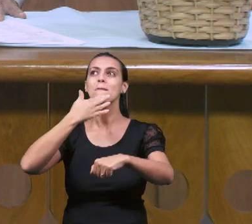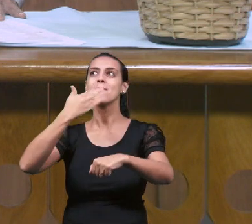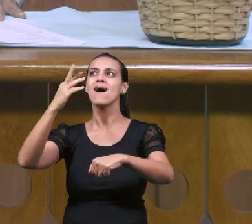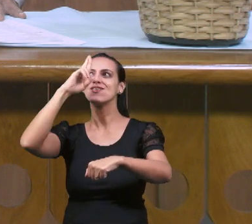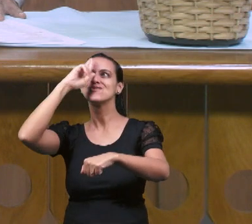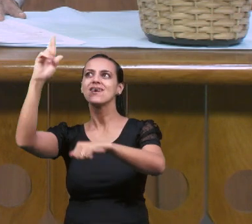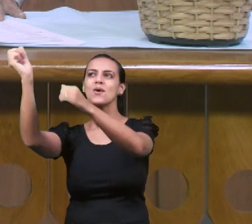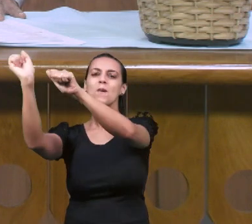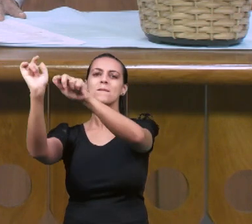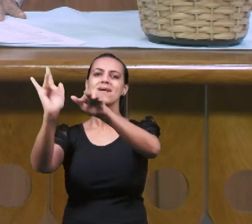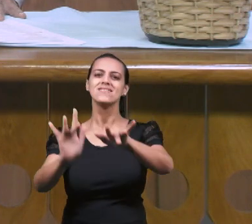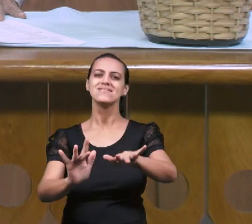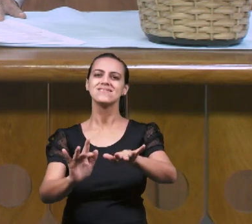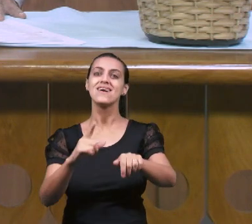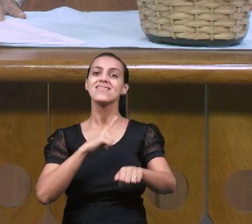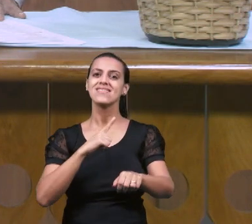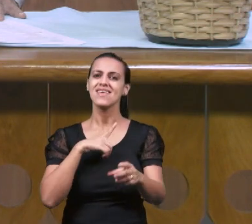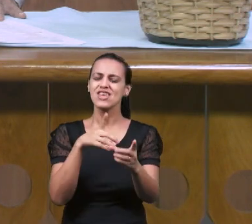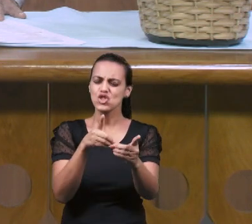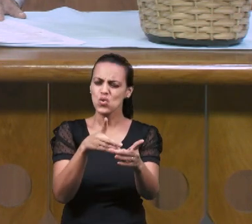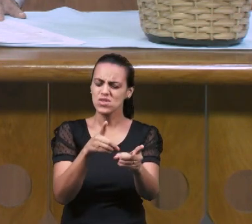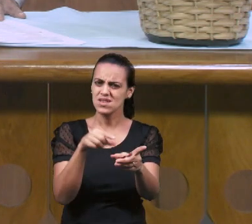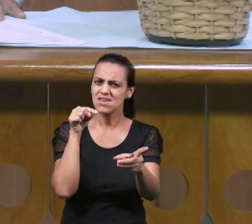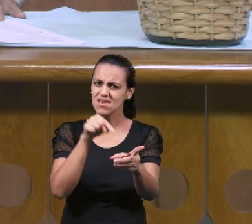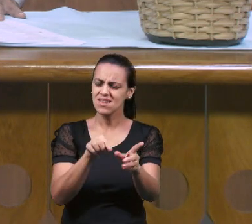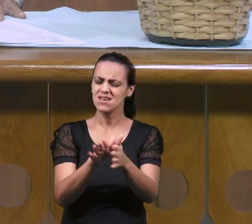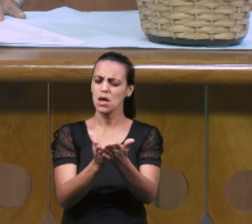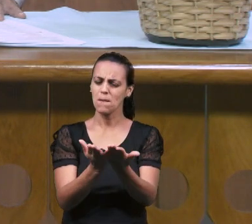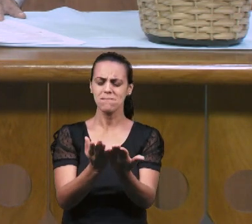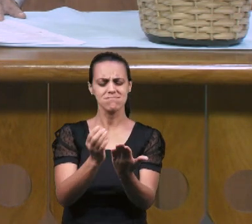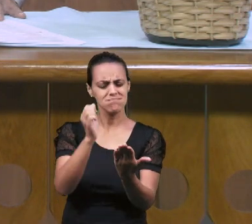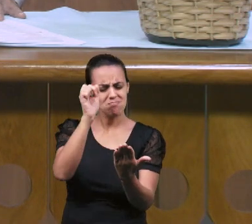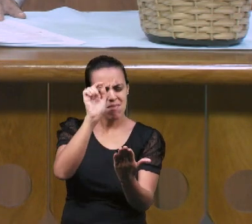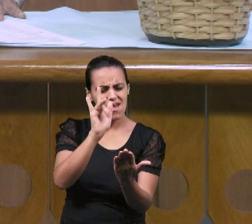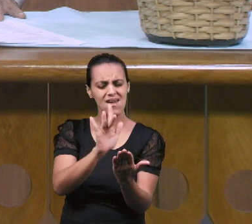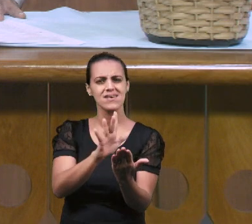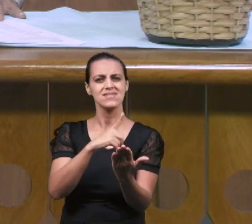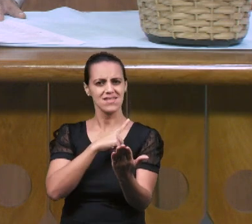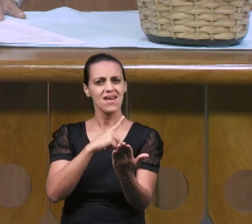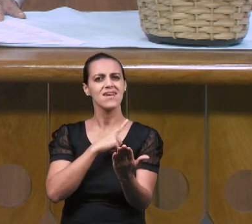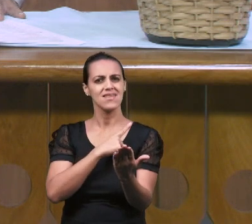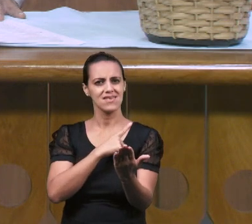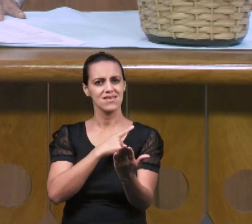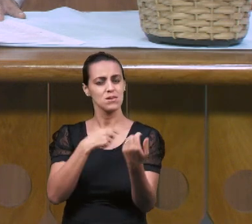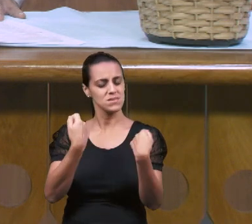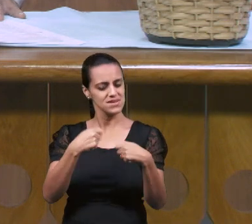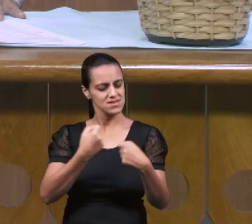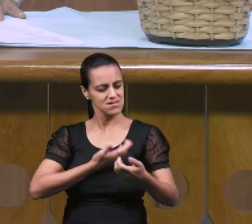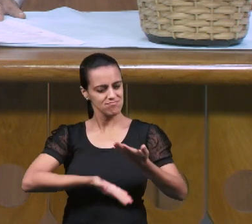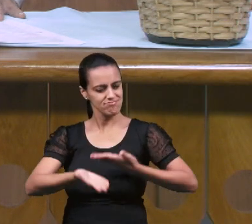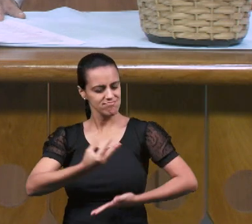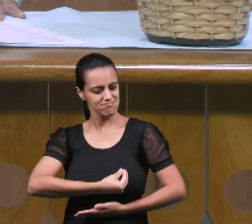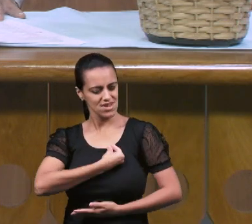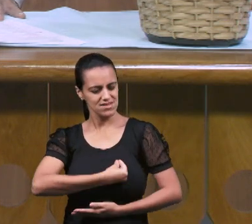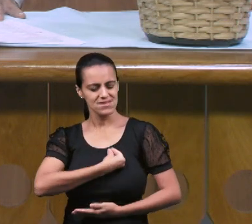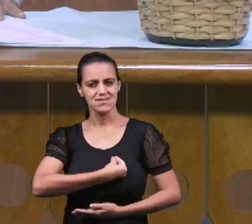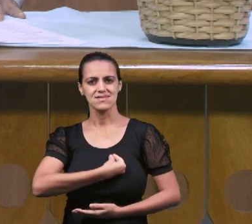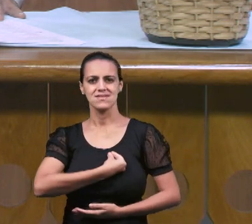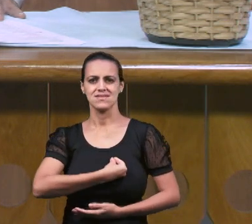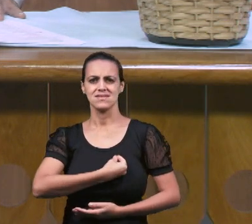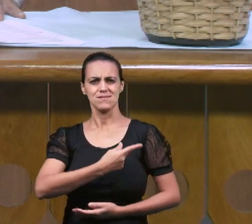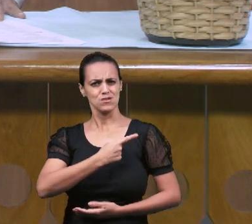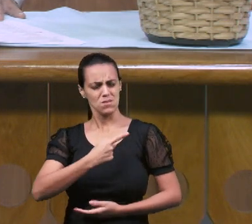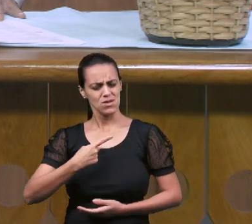la doctrine, jusqu'à la fin de cette année, alors ils participent. Les pasteurs doivent s'engager, les ouvriers, les